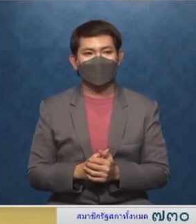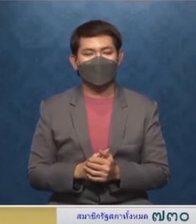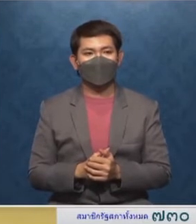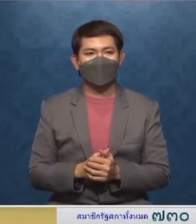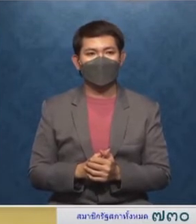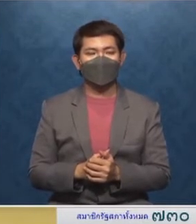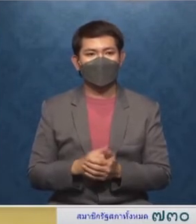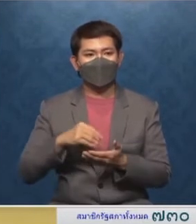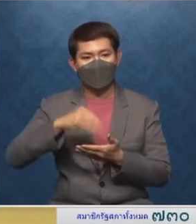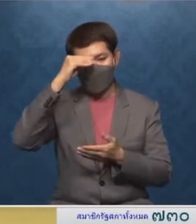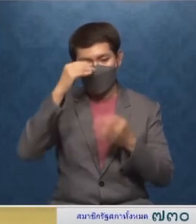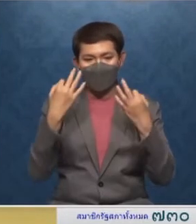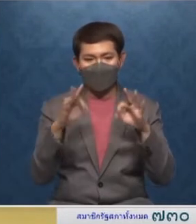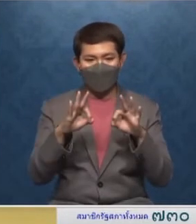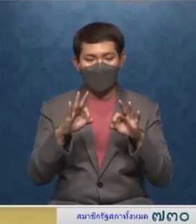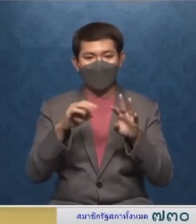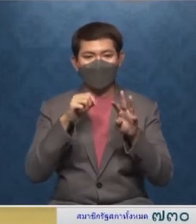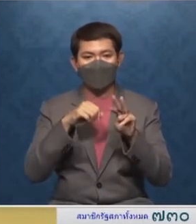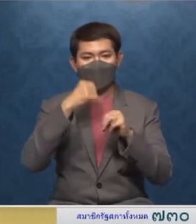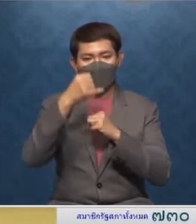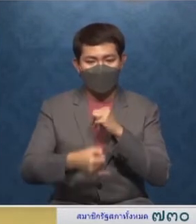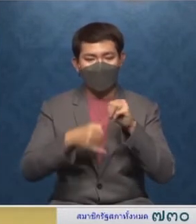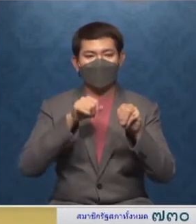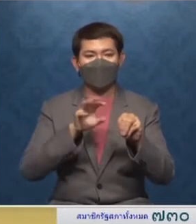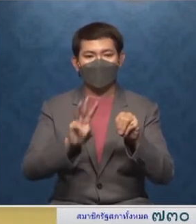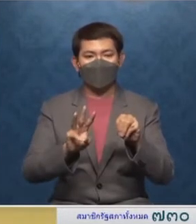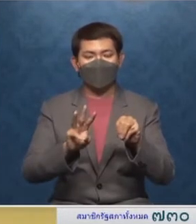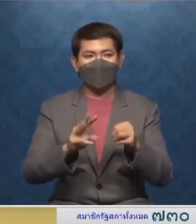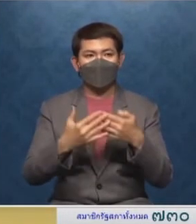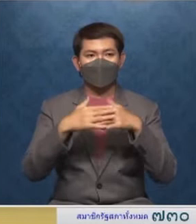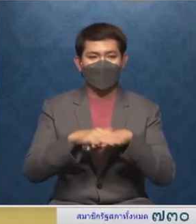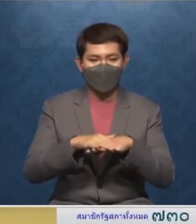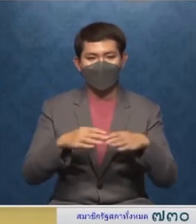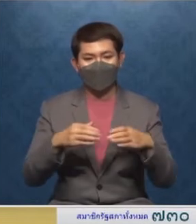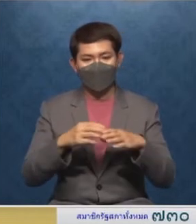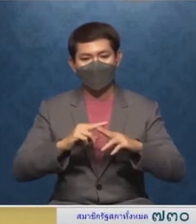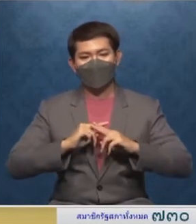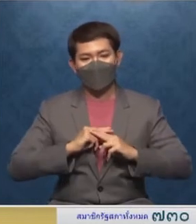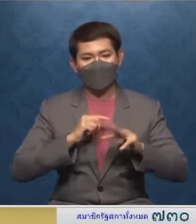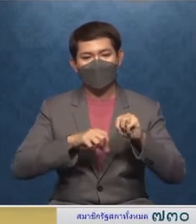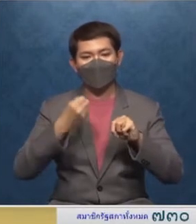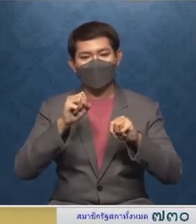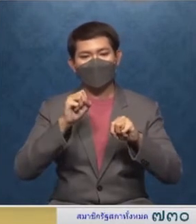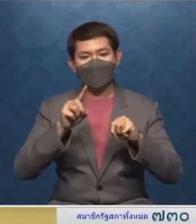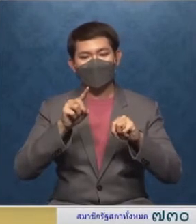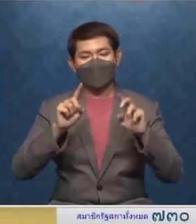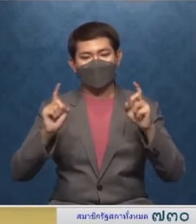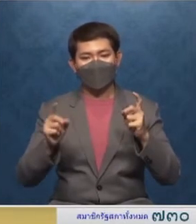ของเรียนฟรีถึงมัธยมปลายแล้วเนี่ยก็การมีส่วนร่วมเอกชนตามมาตรา11วงเล็บ4เนี่ย